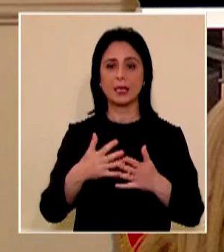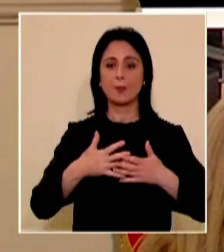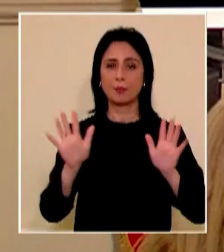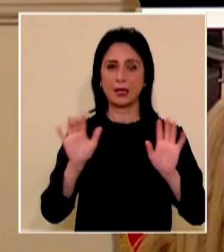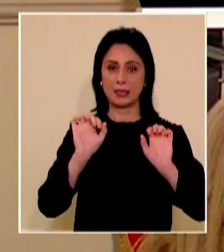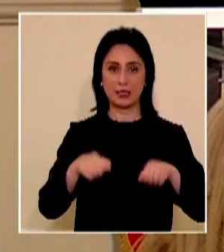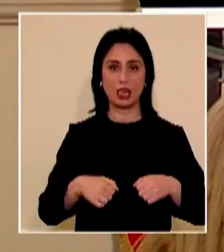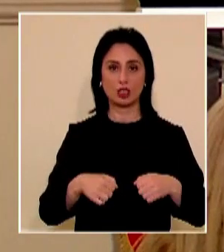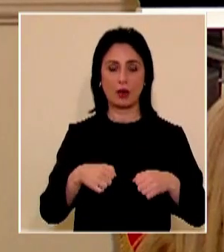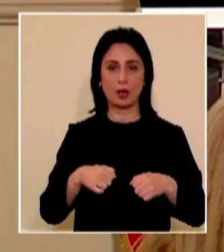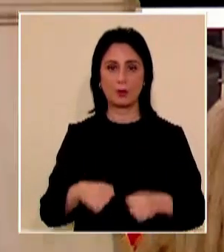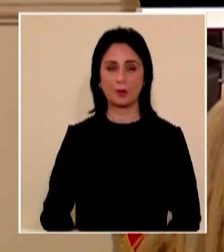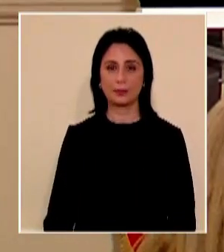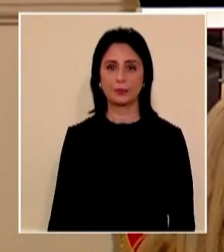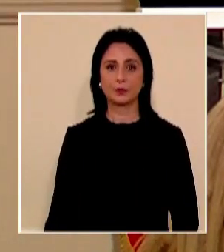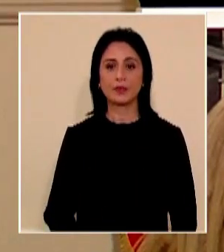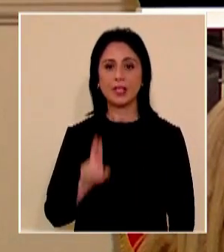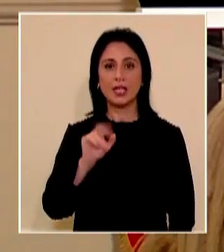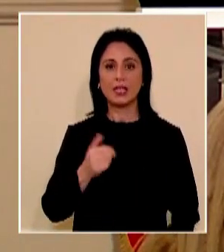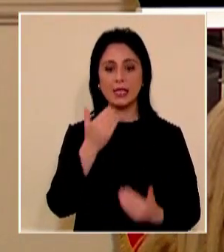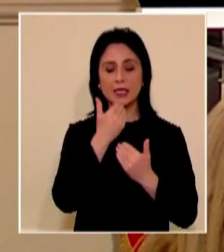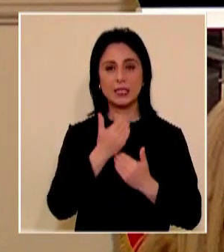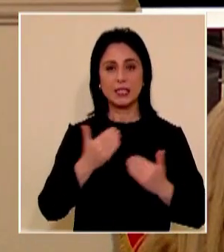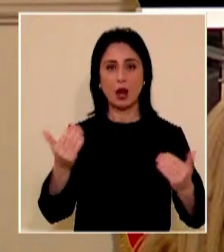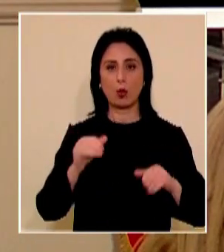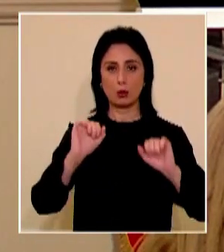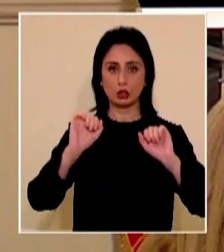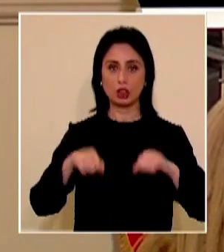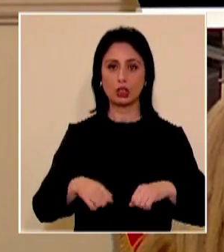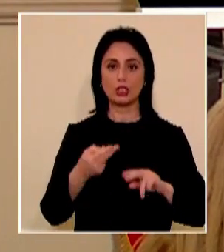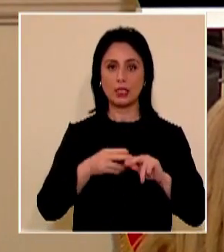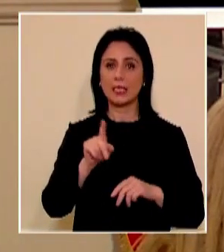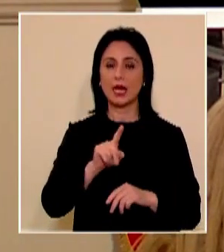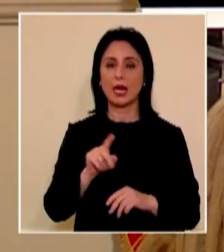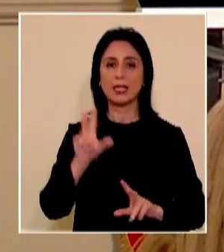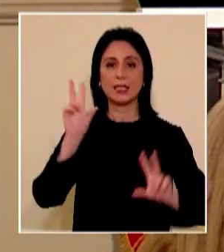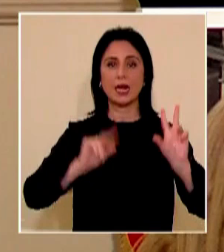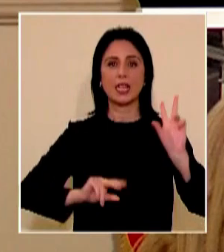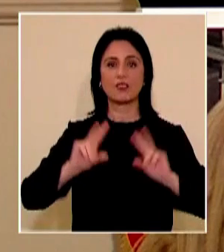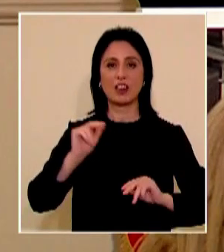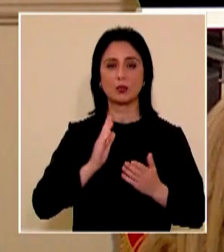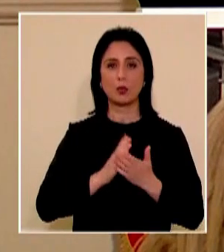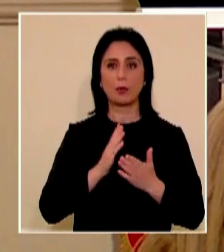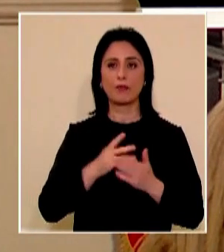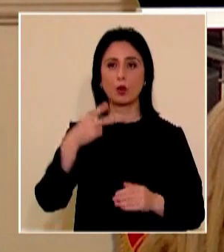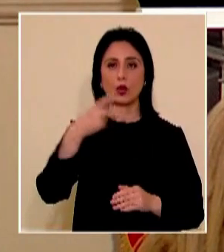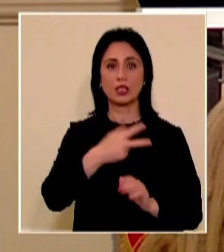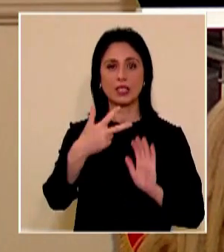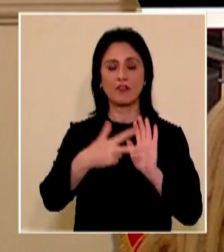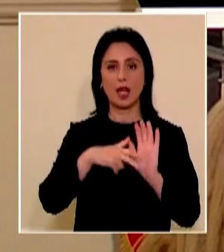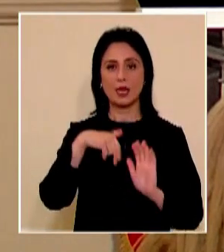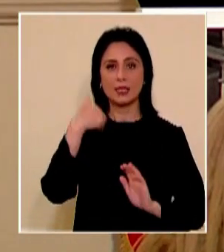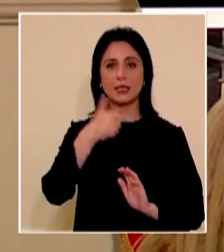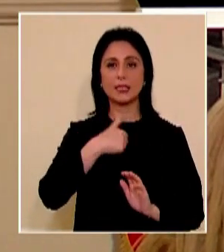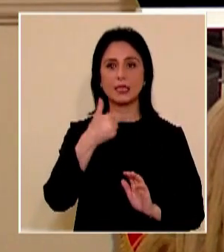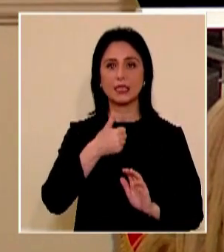mówiliśmy o tym, żeby misja miała więcej możliwości i do wypełnienia